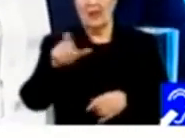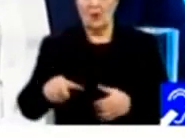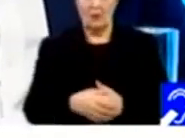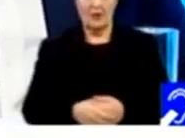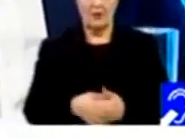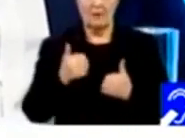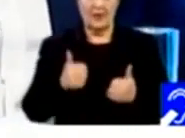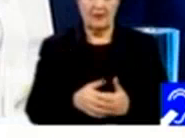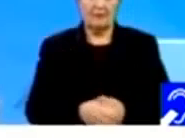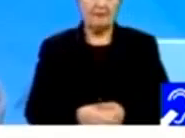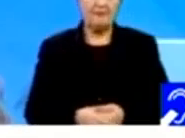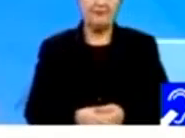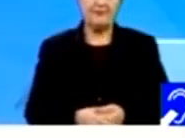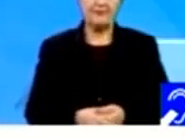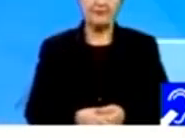Bine.